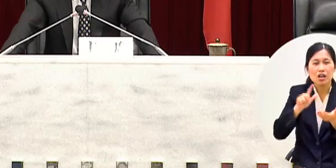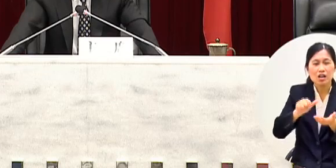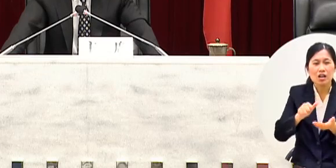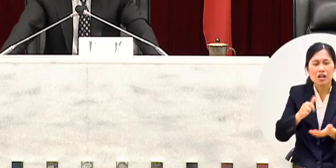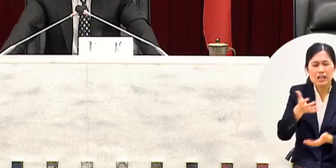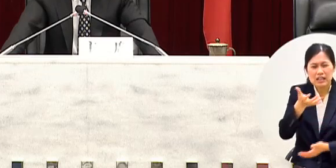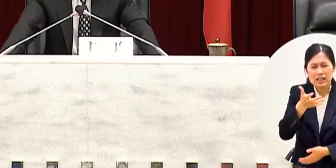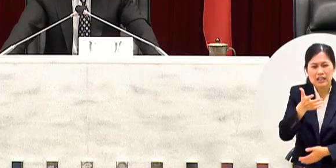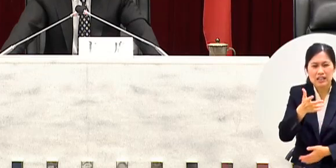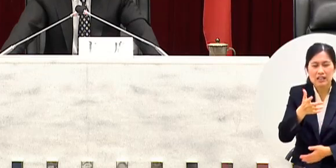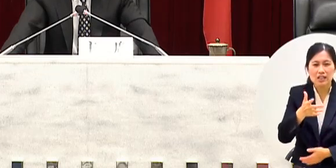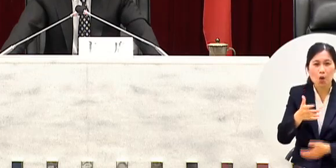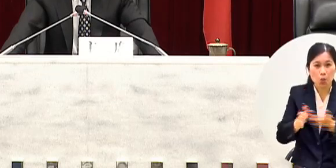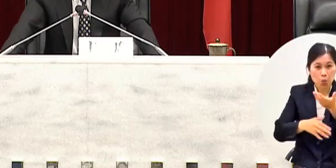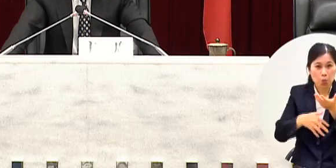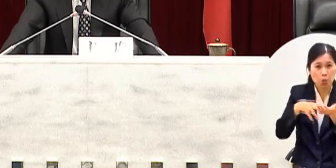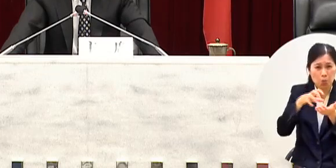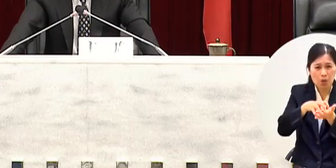哦。